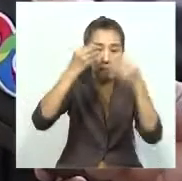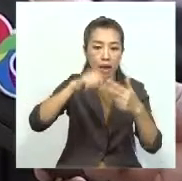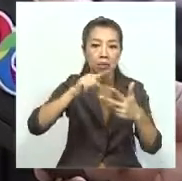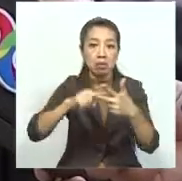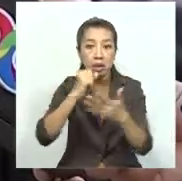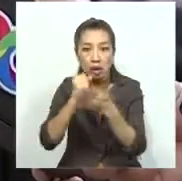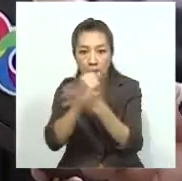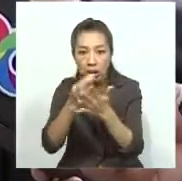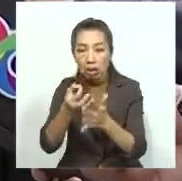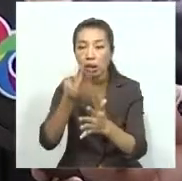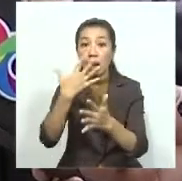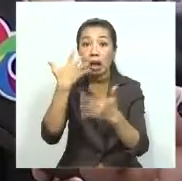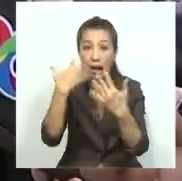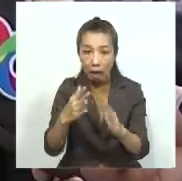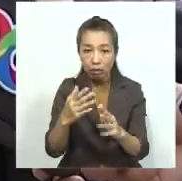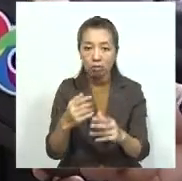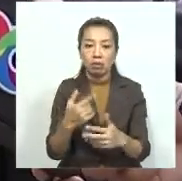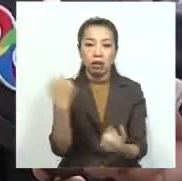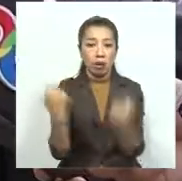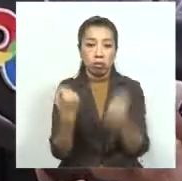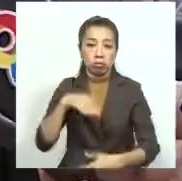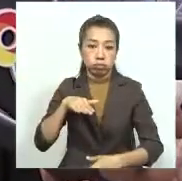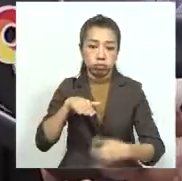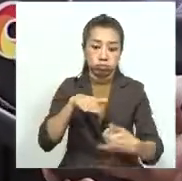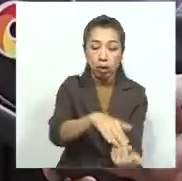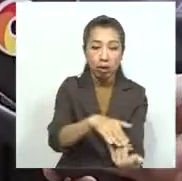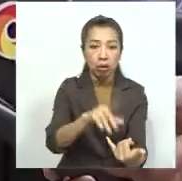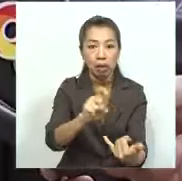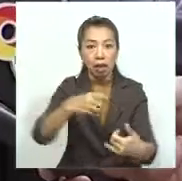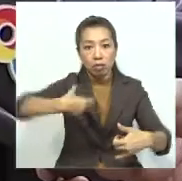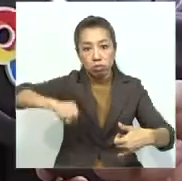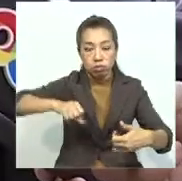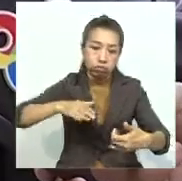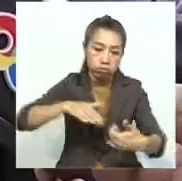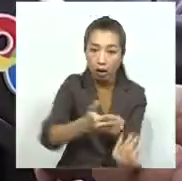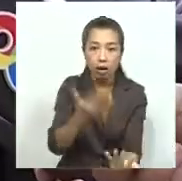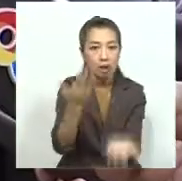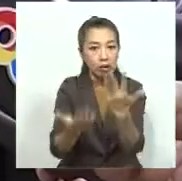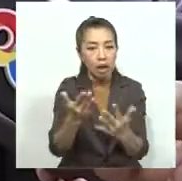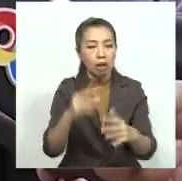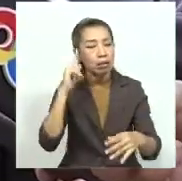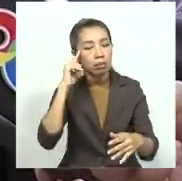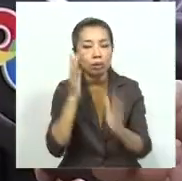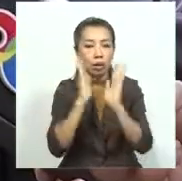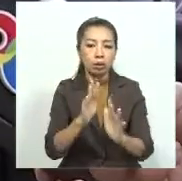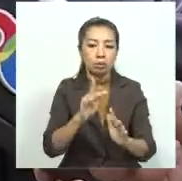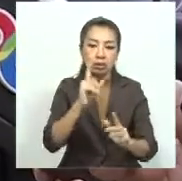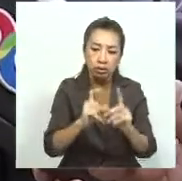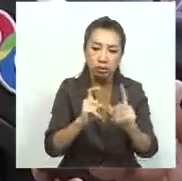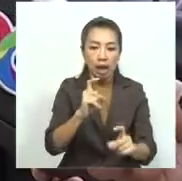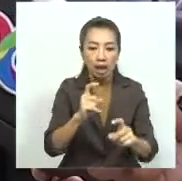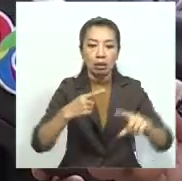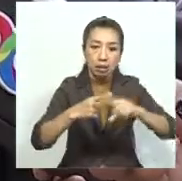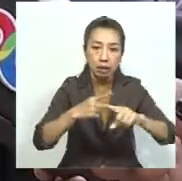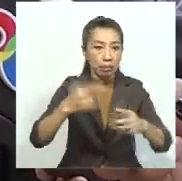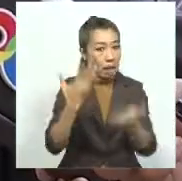ช้ยาเสพติดแล้วขับขี่ยานพาหนะจนกระทำให้เกิดอุบัติเหตุเกิดมีผู้บาดเจ็บและเสียชีวิตเกิด